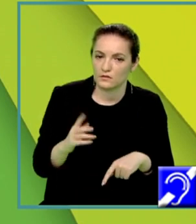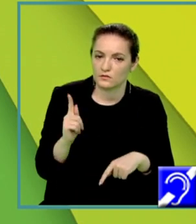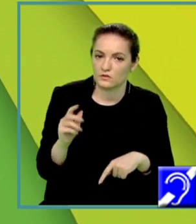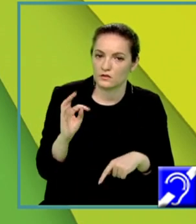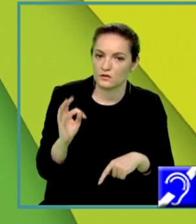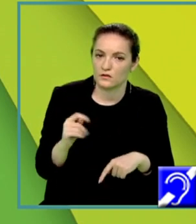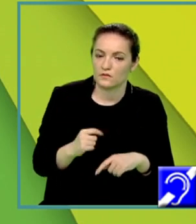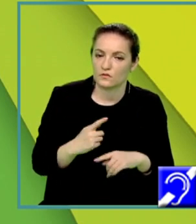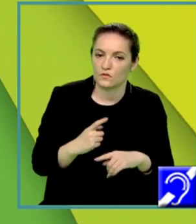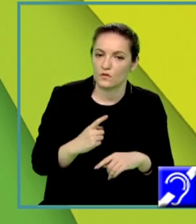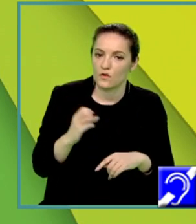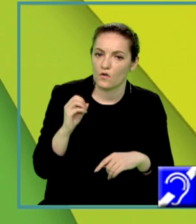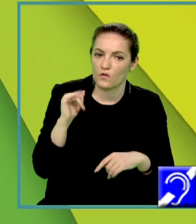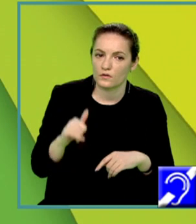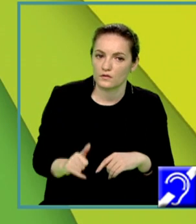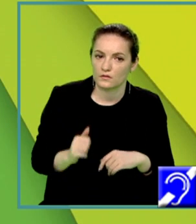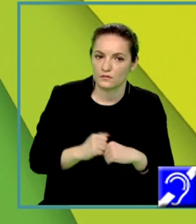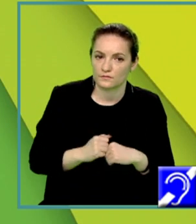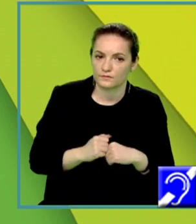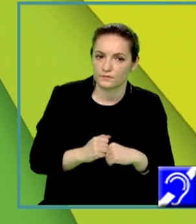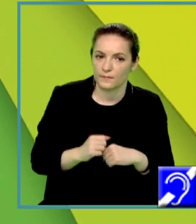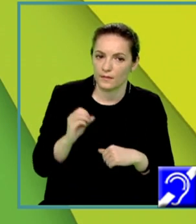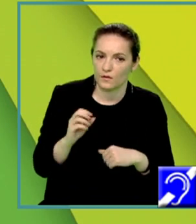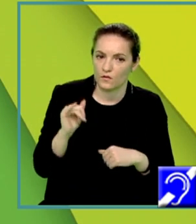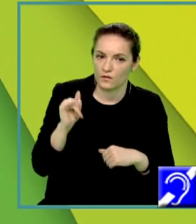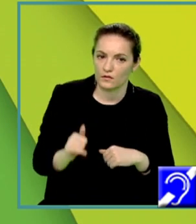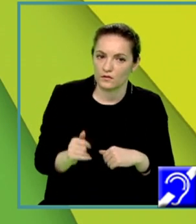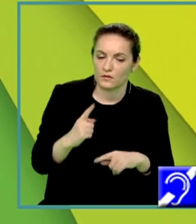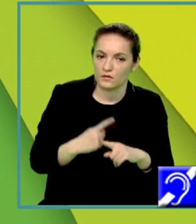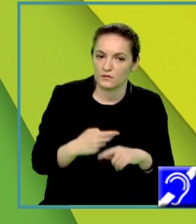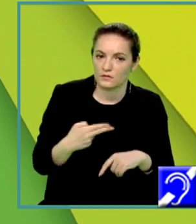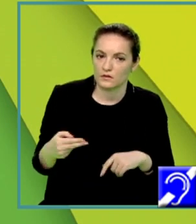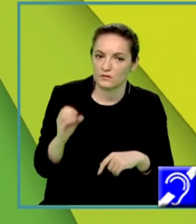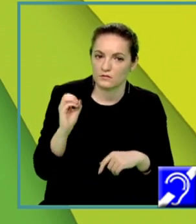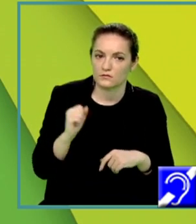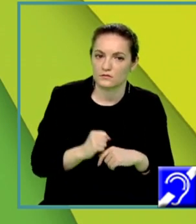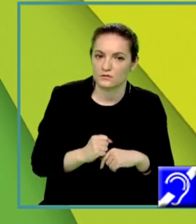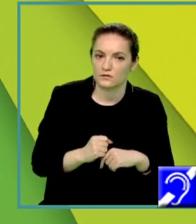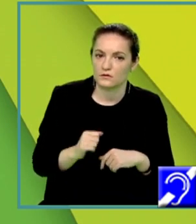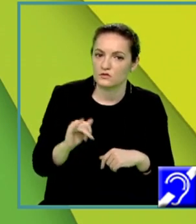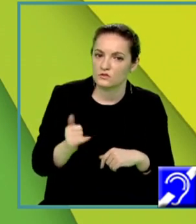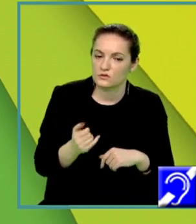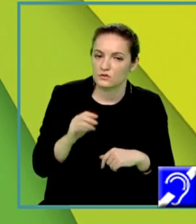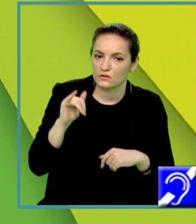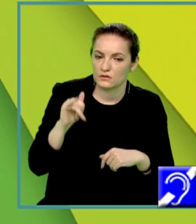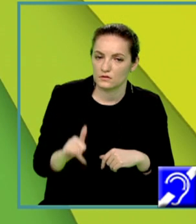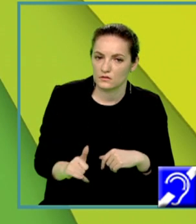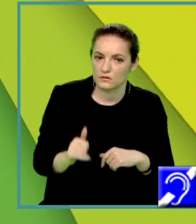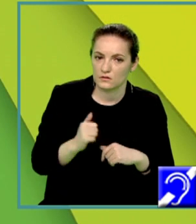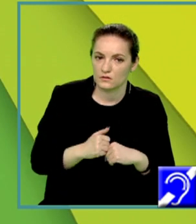OY. Pe axa OY avem abscisa X egală cu 0, de unde Y, care în